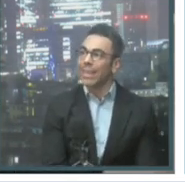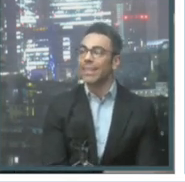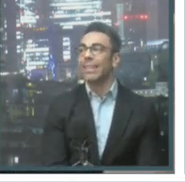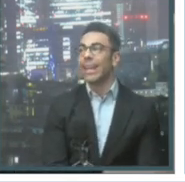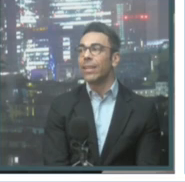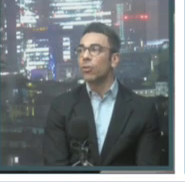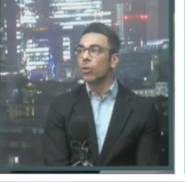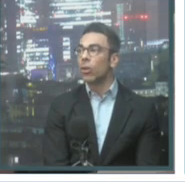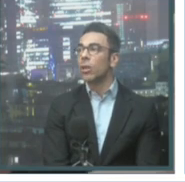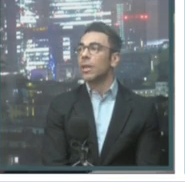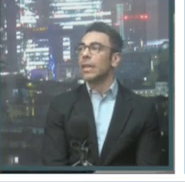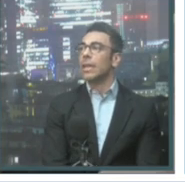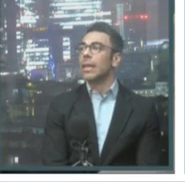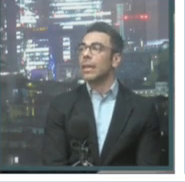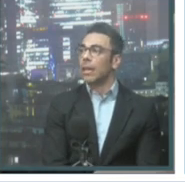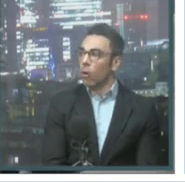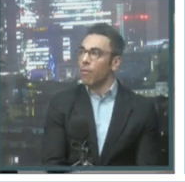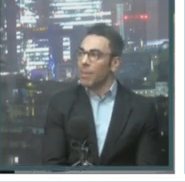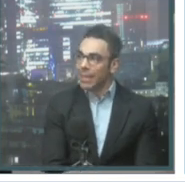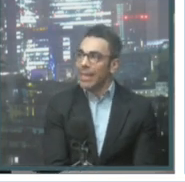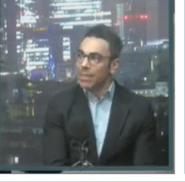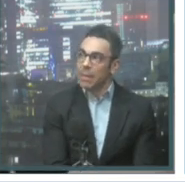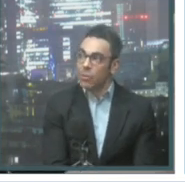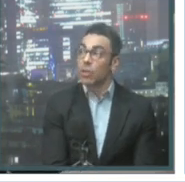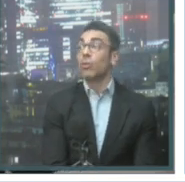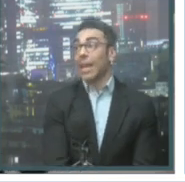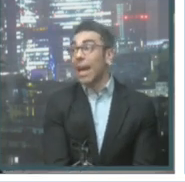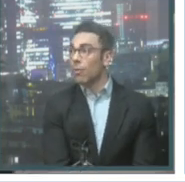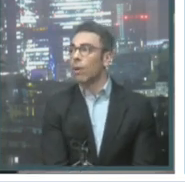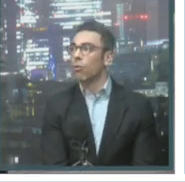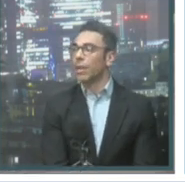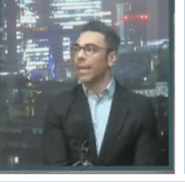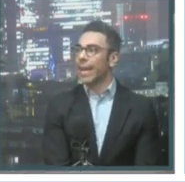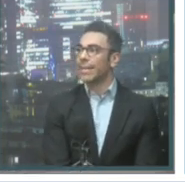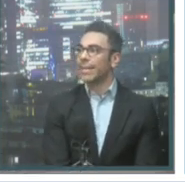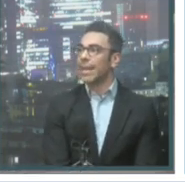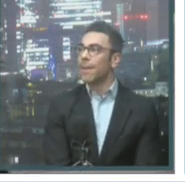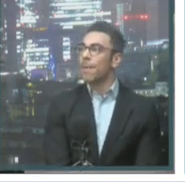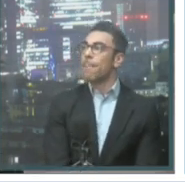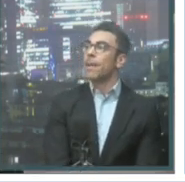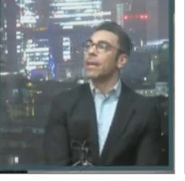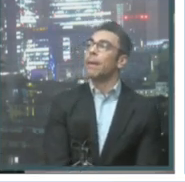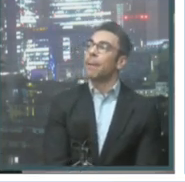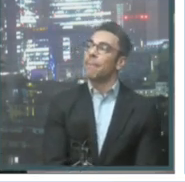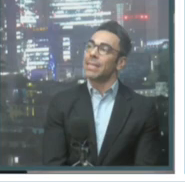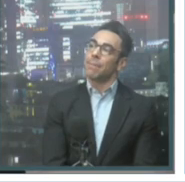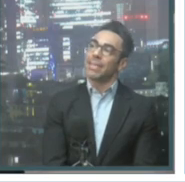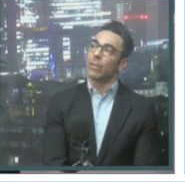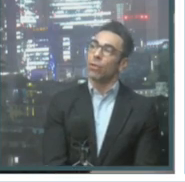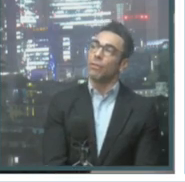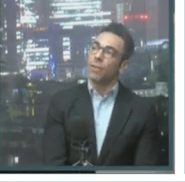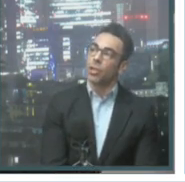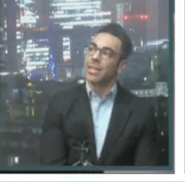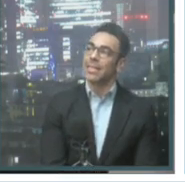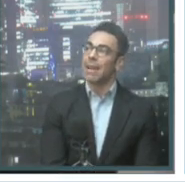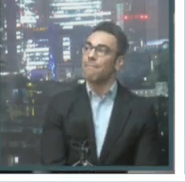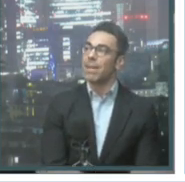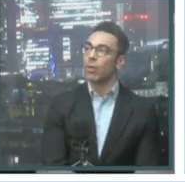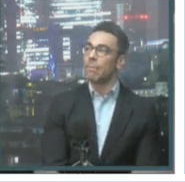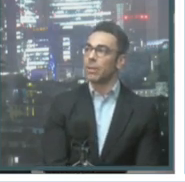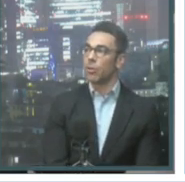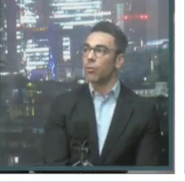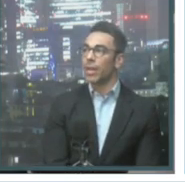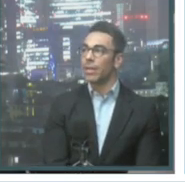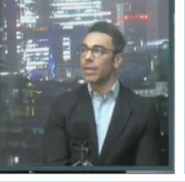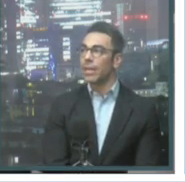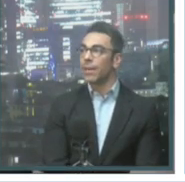ricche di talento ovviamente l'espressione sorte hanno una loro ricchezza per me è sempre stato difficile stare in mezzo